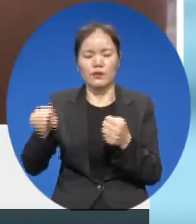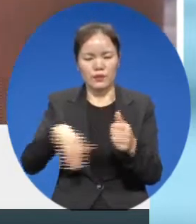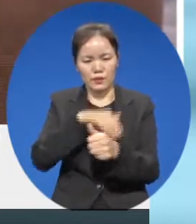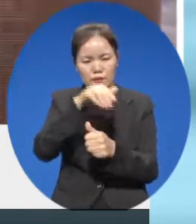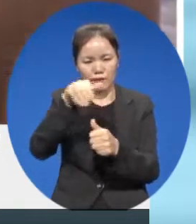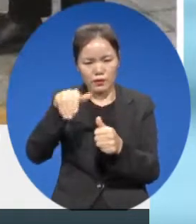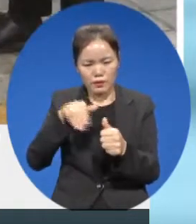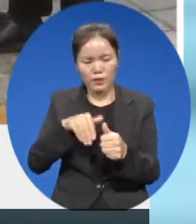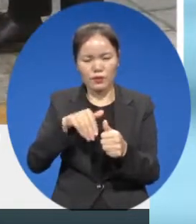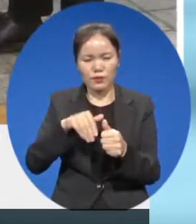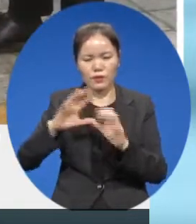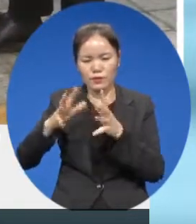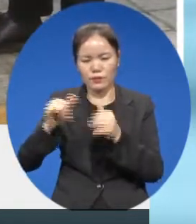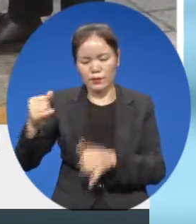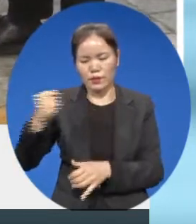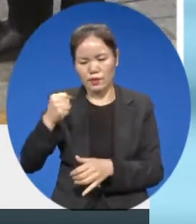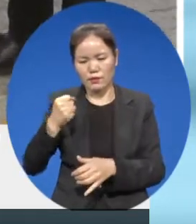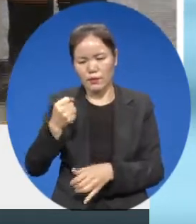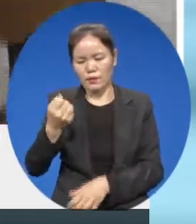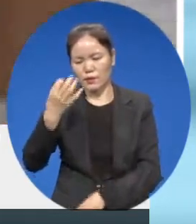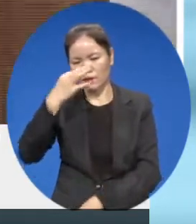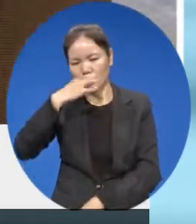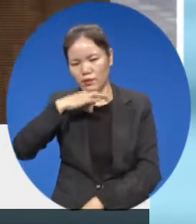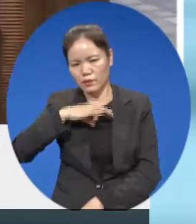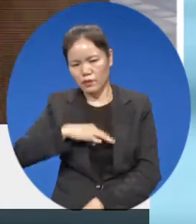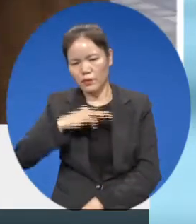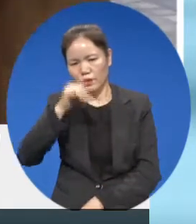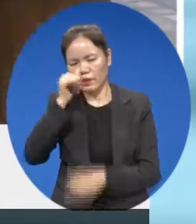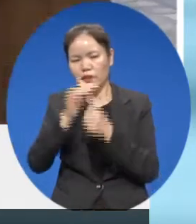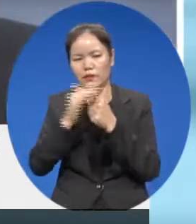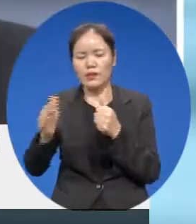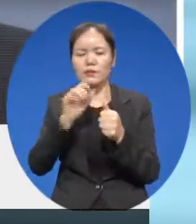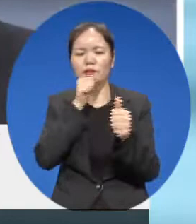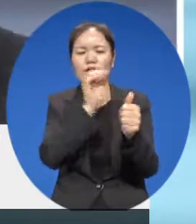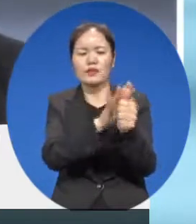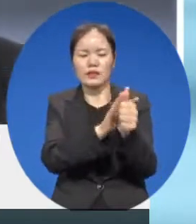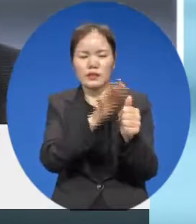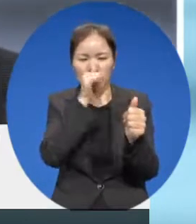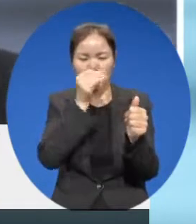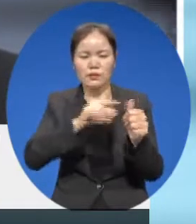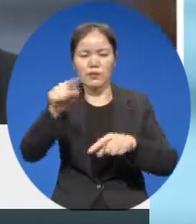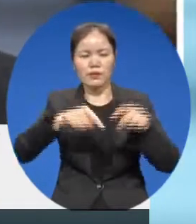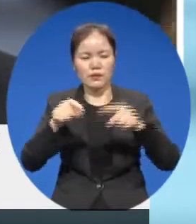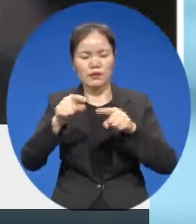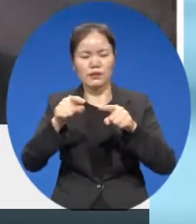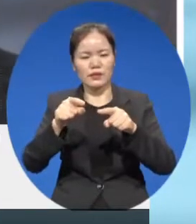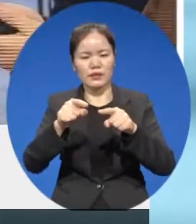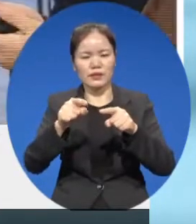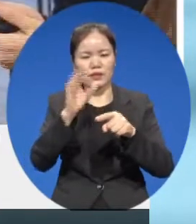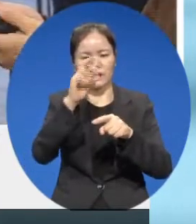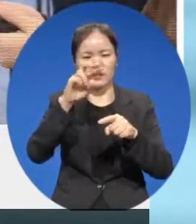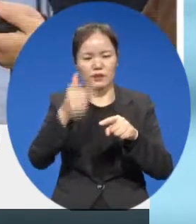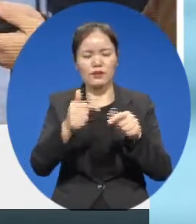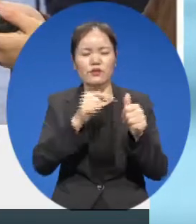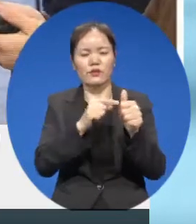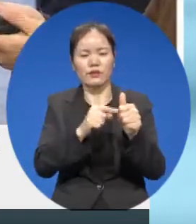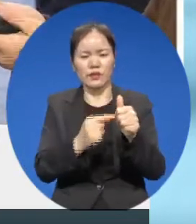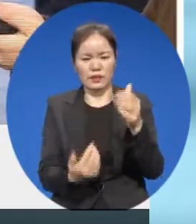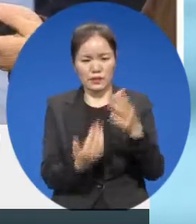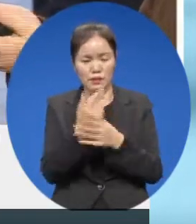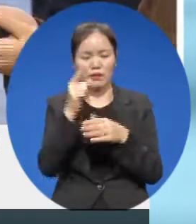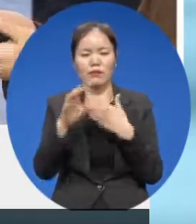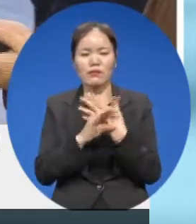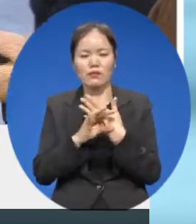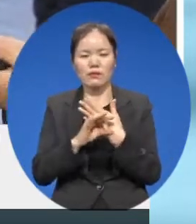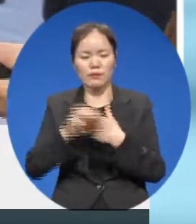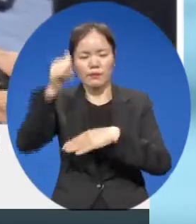유리한 쪽으로 갈 수 있기 때문에 중장을 지지하지만 정치인은 총장이 만약에 나오게 되면 그 이미지 자체가 결국은 누구 표를 가지고